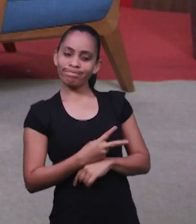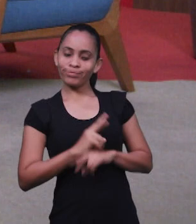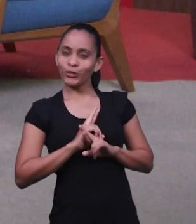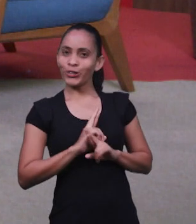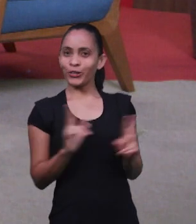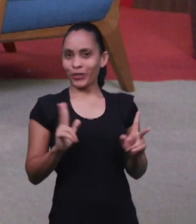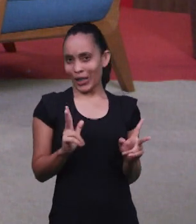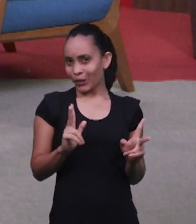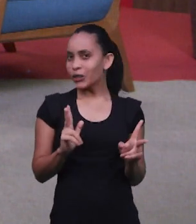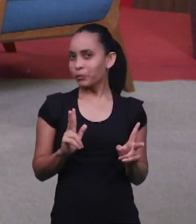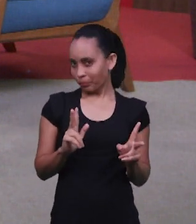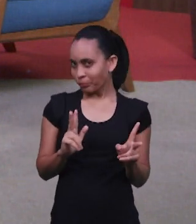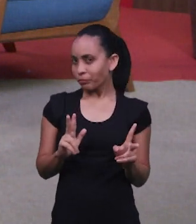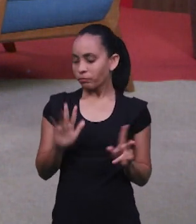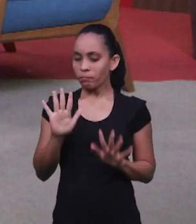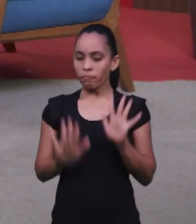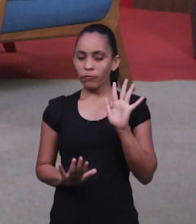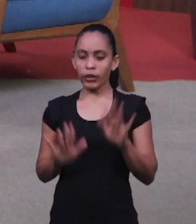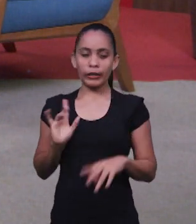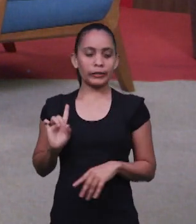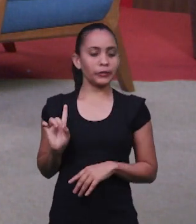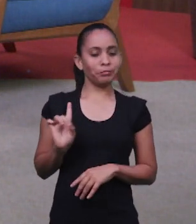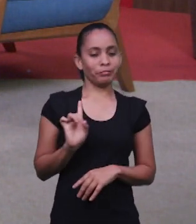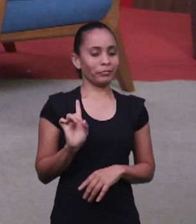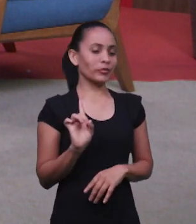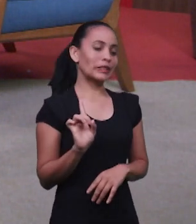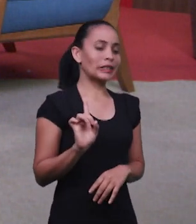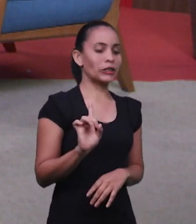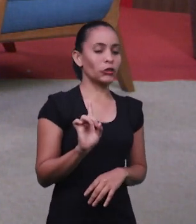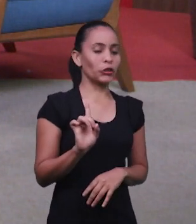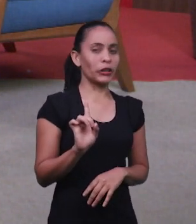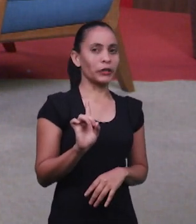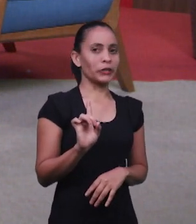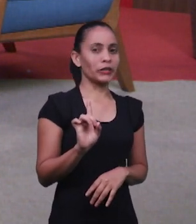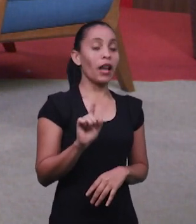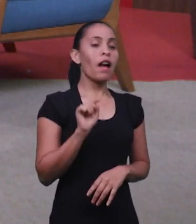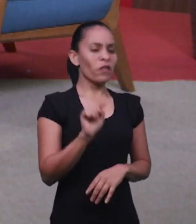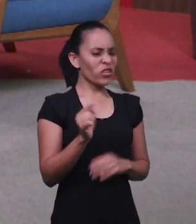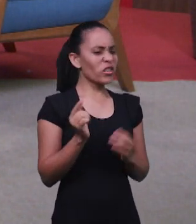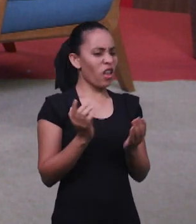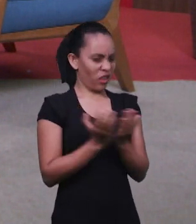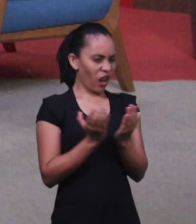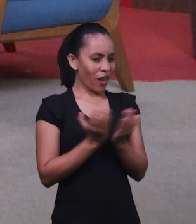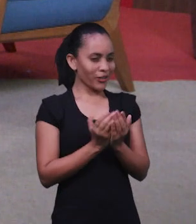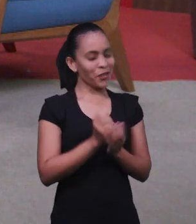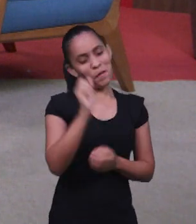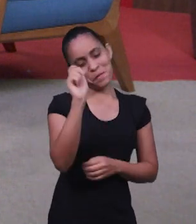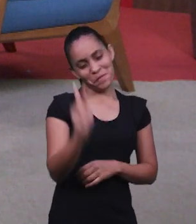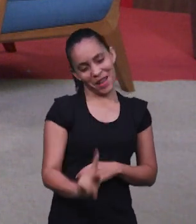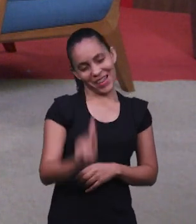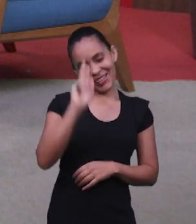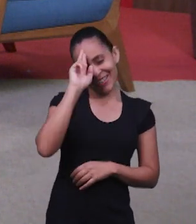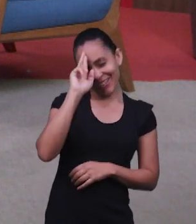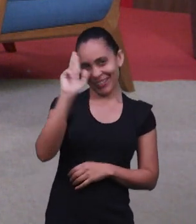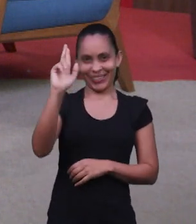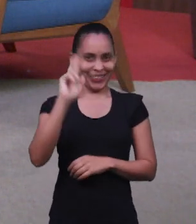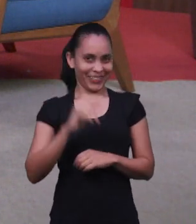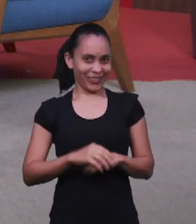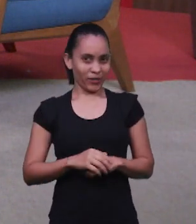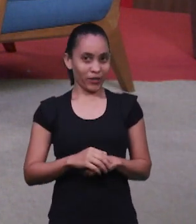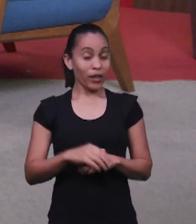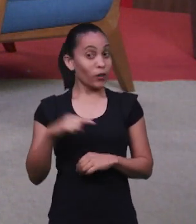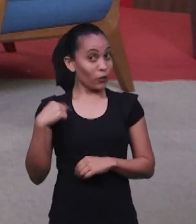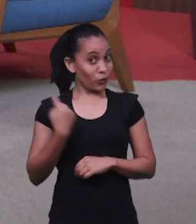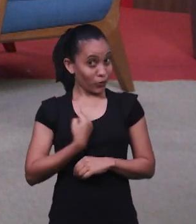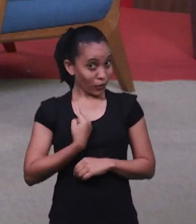de différent. Là, des fois, je m'approche. Vous êtes chrétien? Oui, la paix du Seigneur. Combien